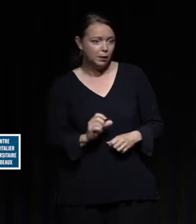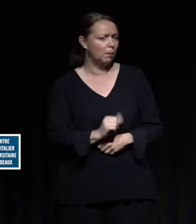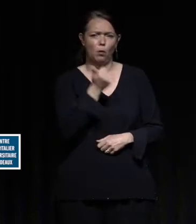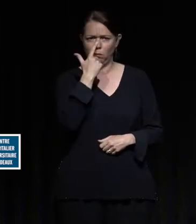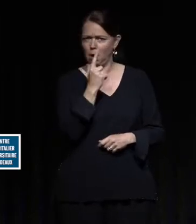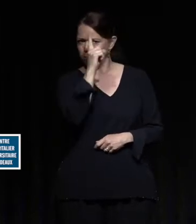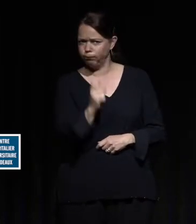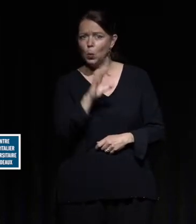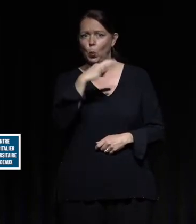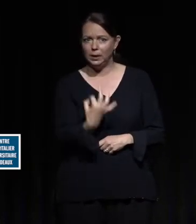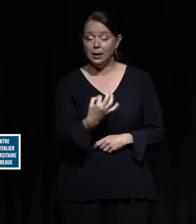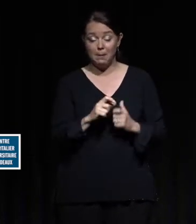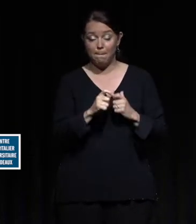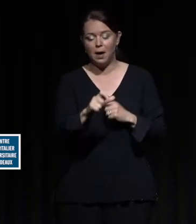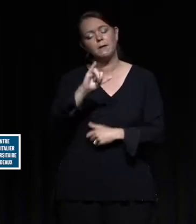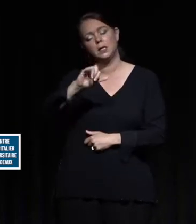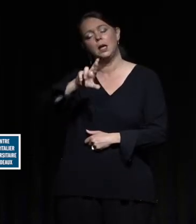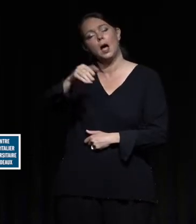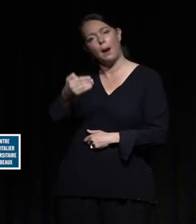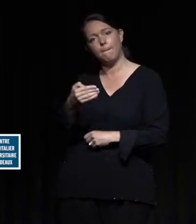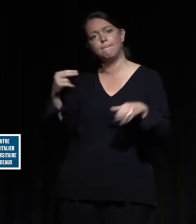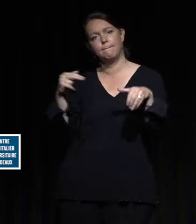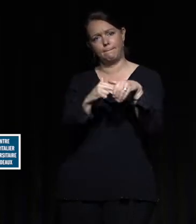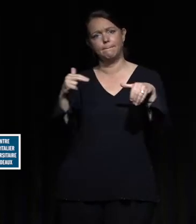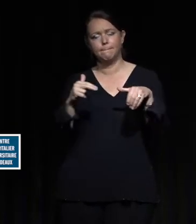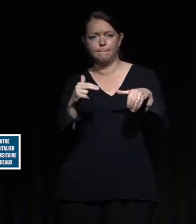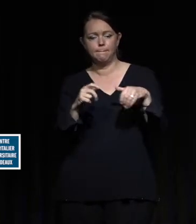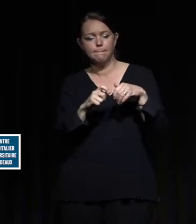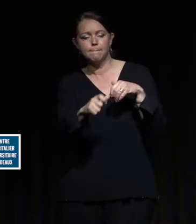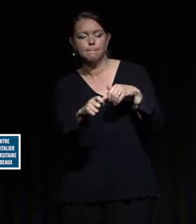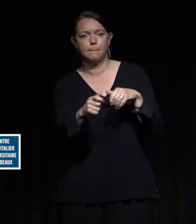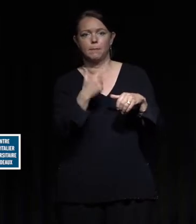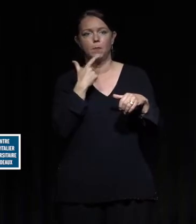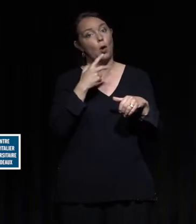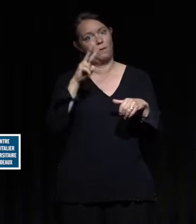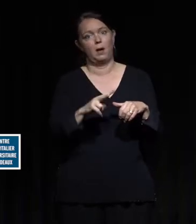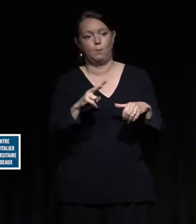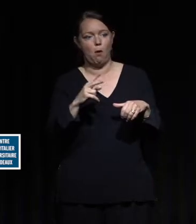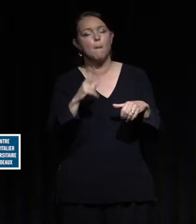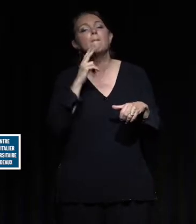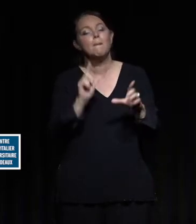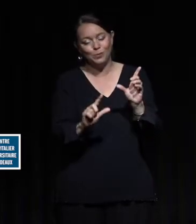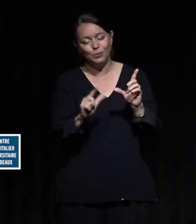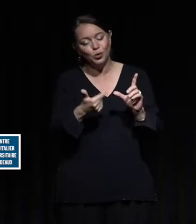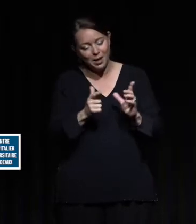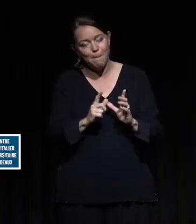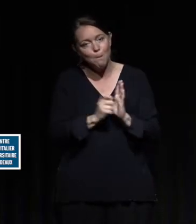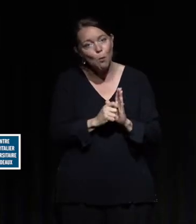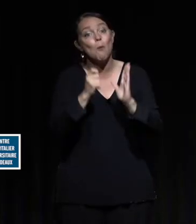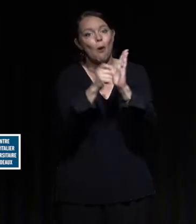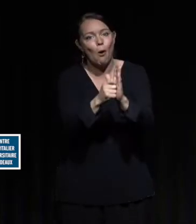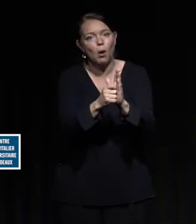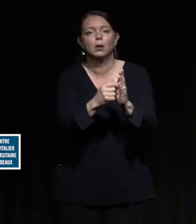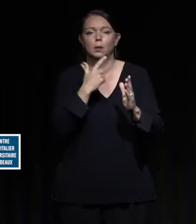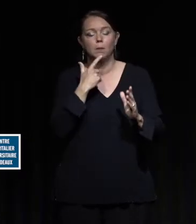intention, l'IRM est passé dans un examen maître, même s'il est de deuxième intention, dans cette prise en charge